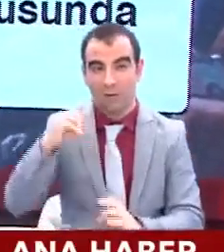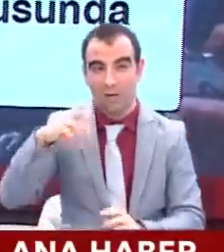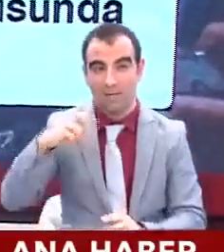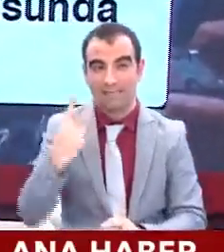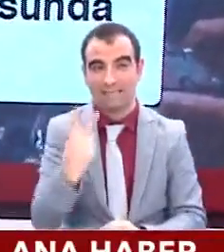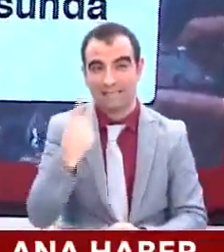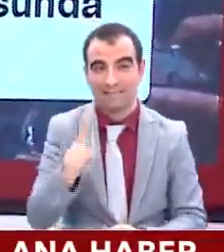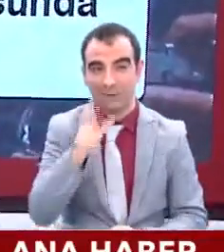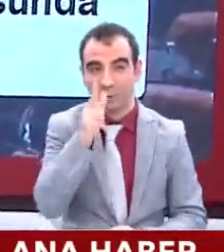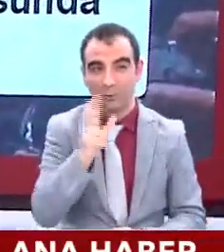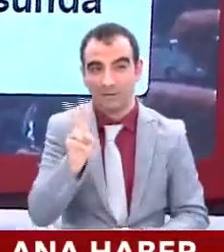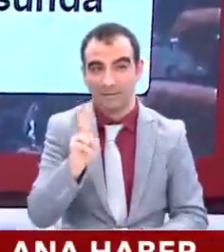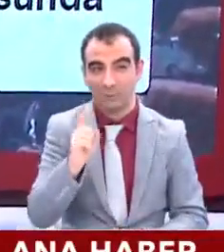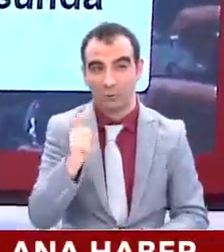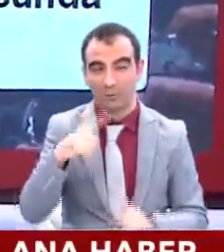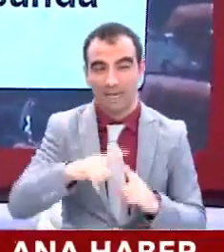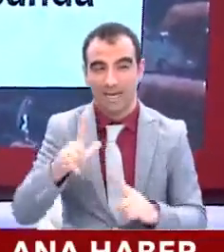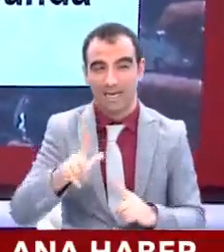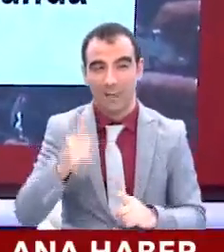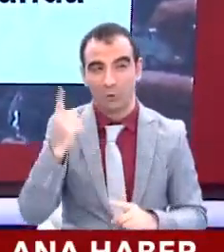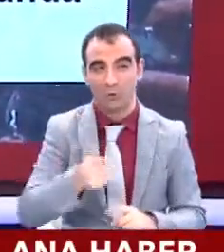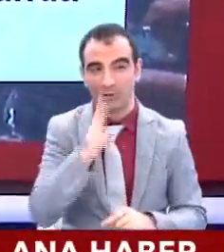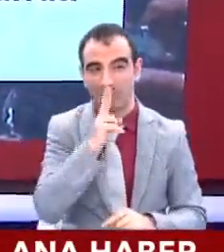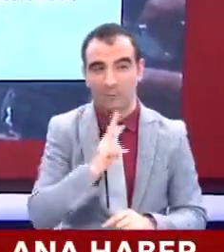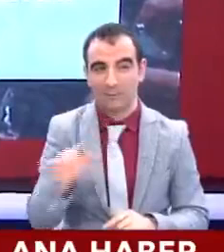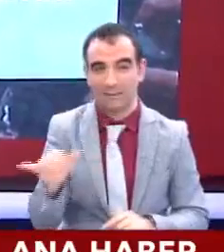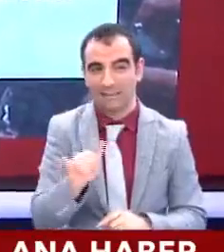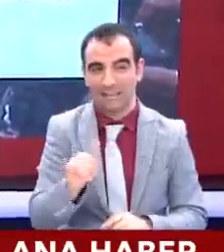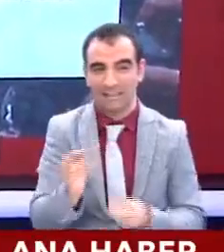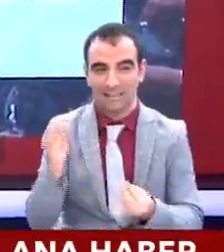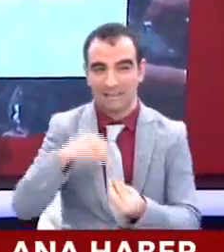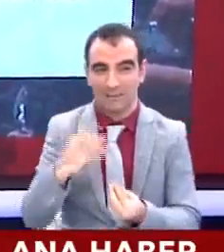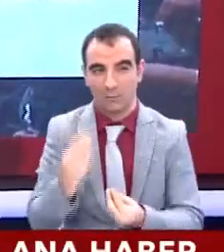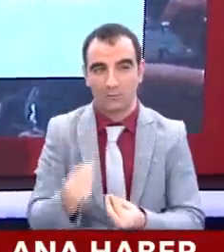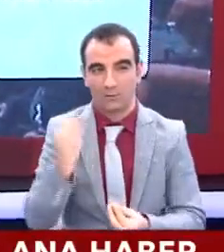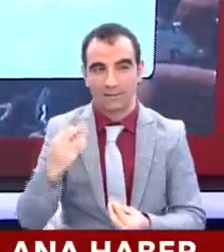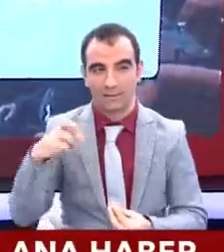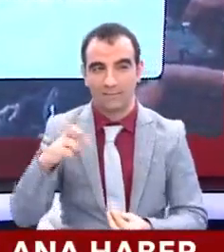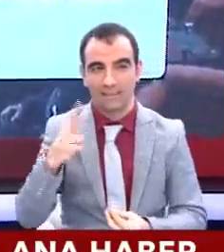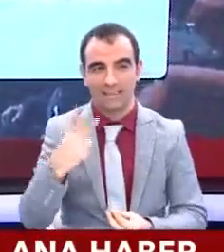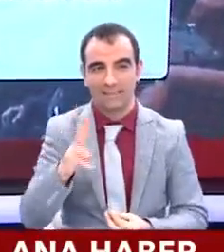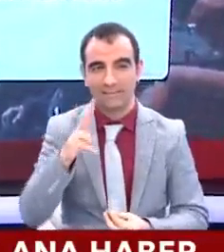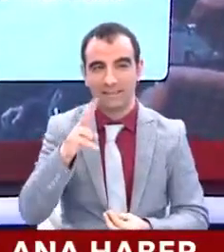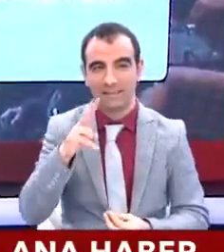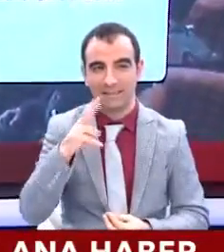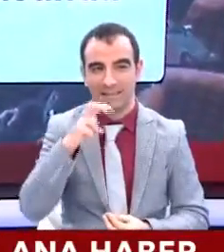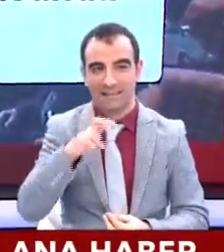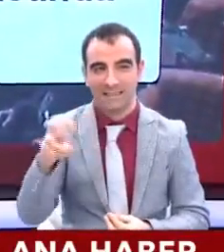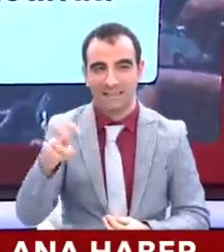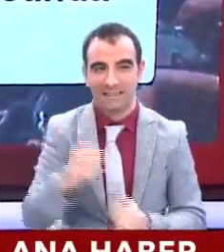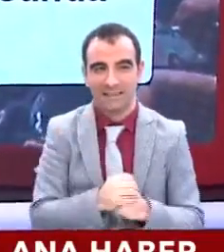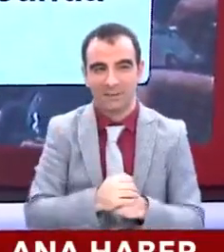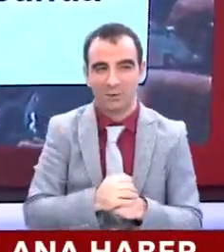Parti 7200 7329'du %200'e yakın bir zamlanmış iyi Parti 2800'dü O da